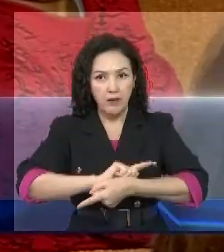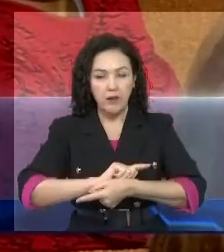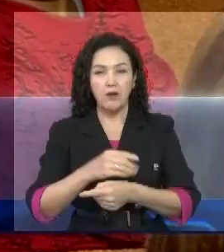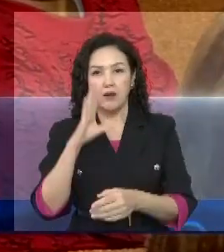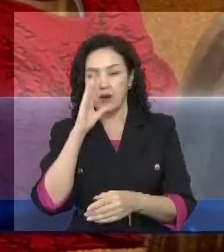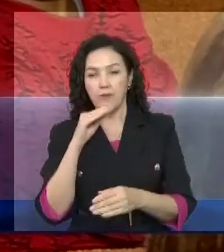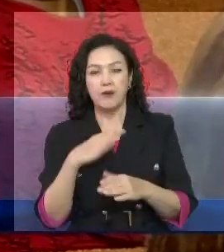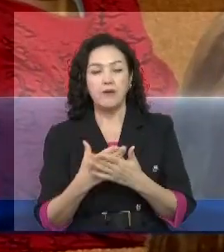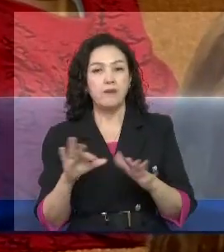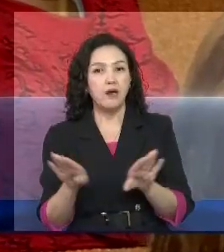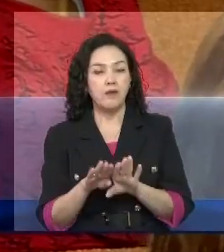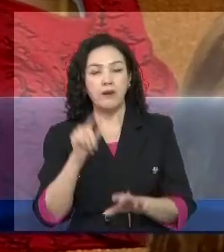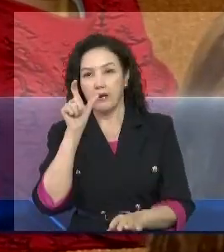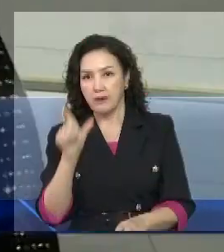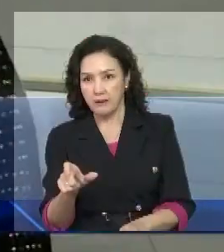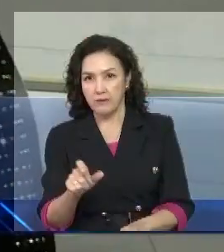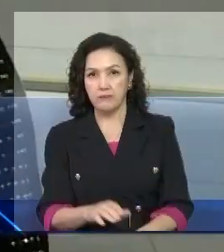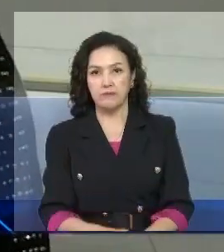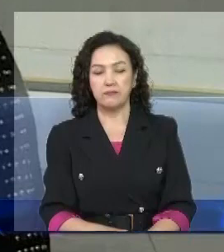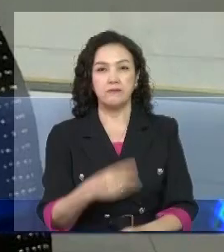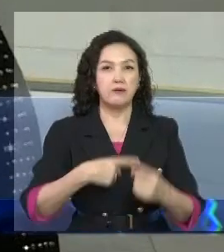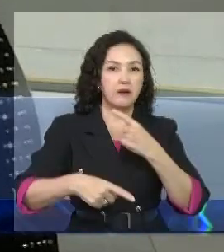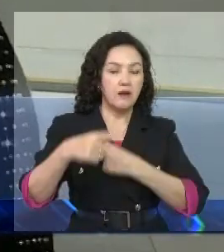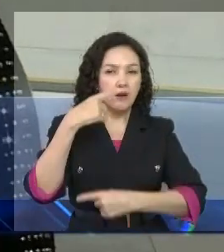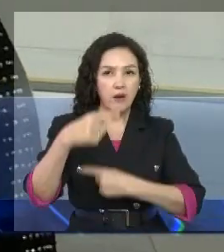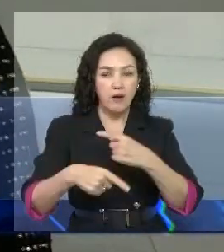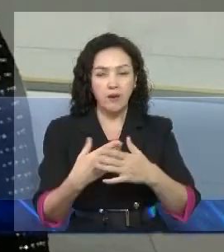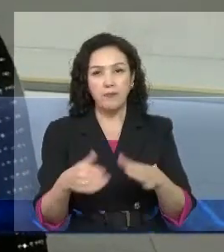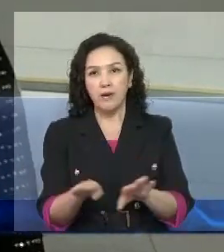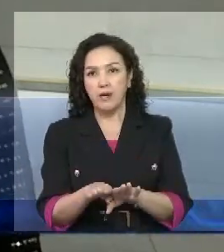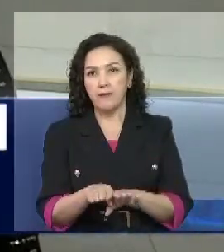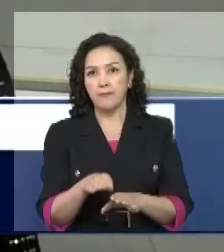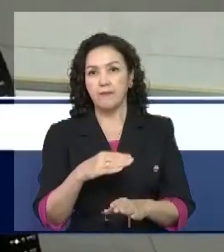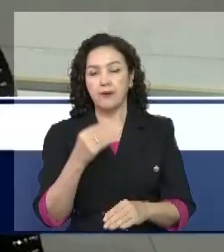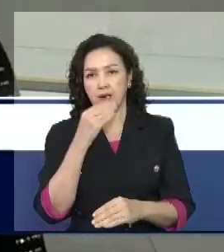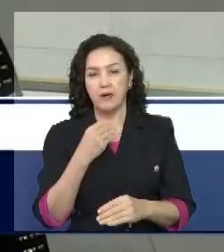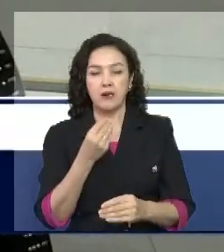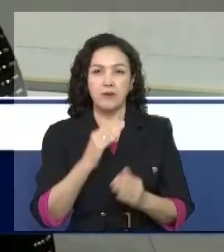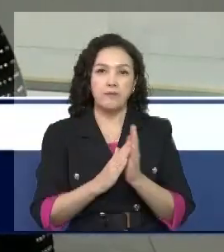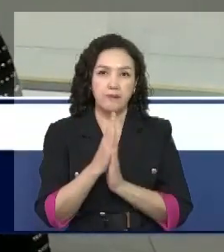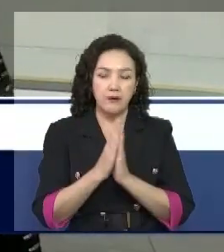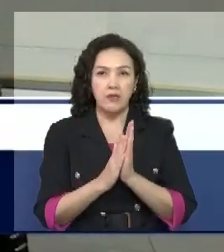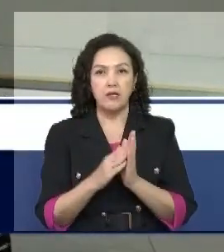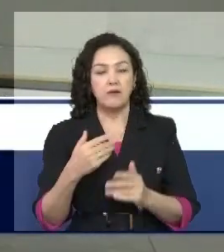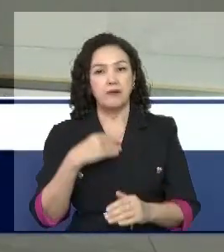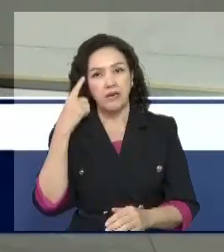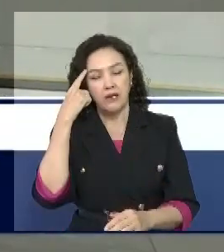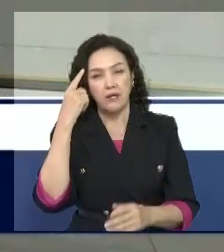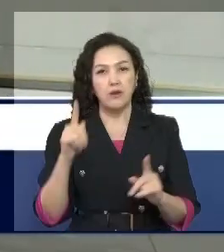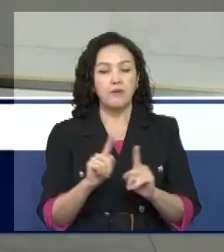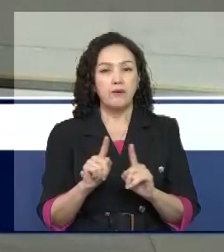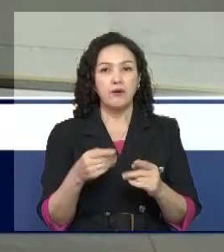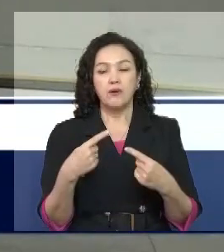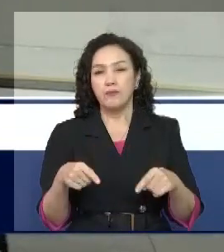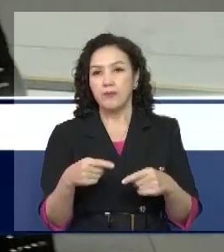с волком и с поведением человека. Он переходит на потребление растительной пищи. Мне, конечно, смешно, с одной стороны, а с